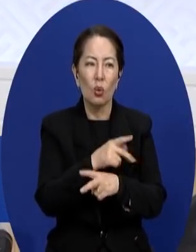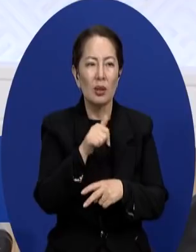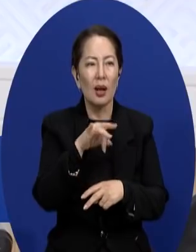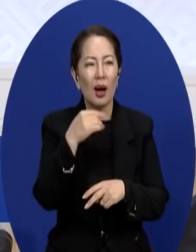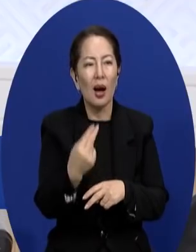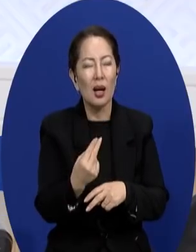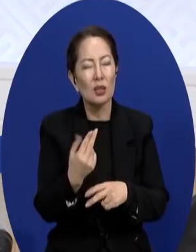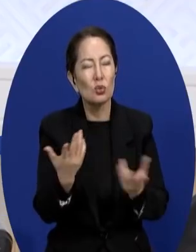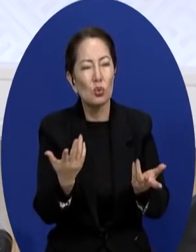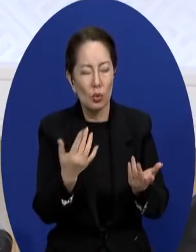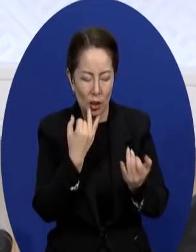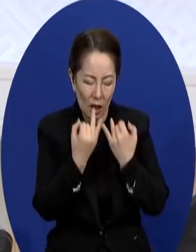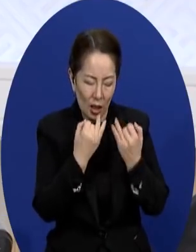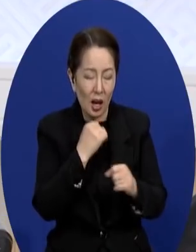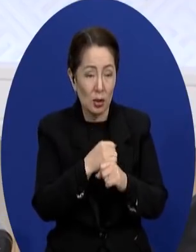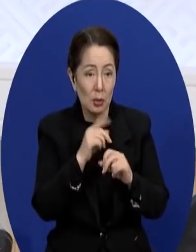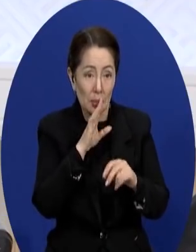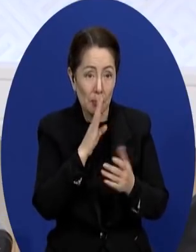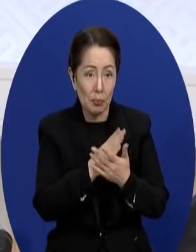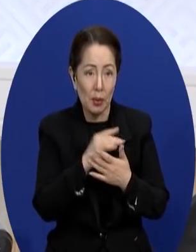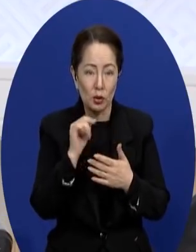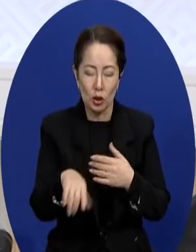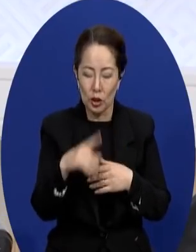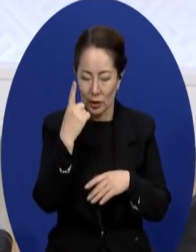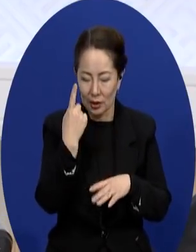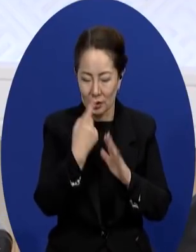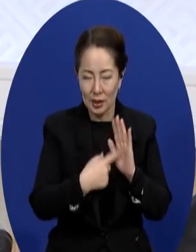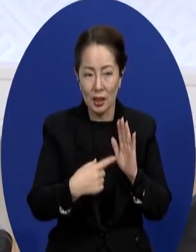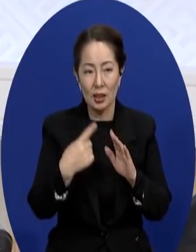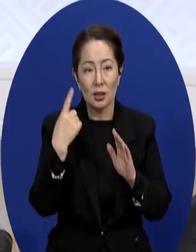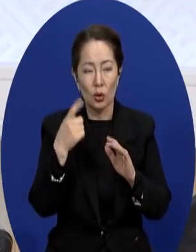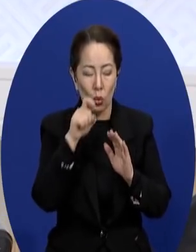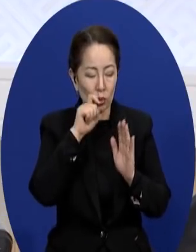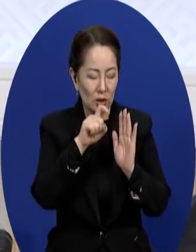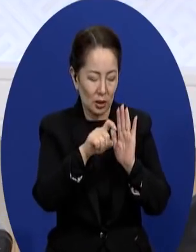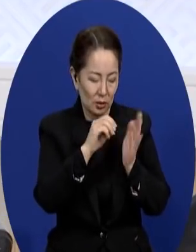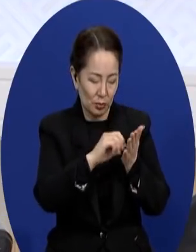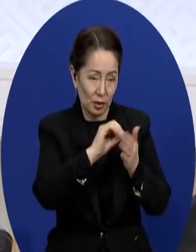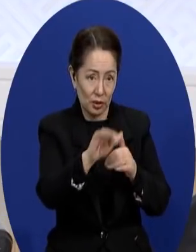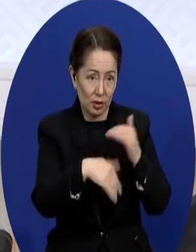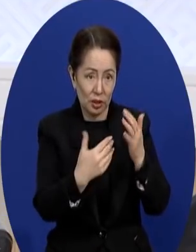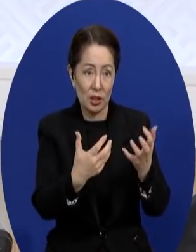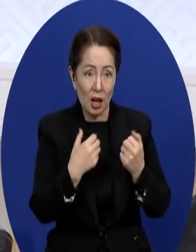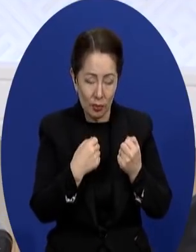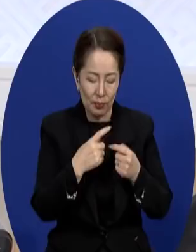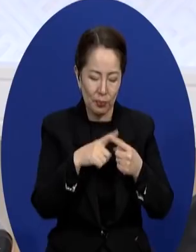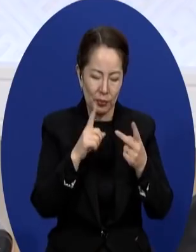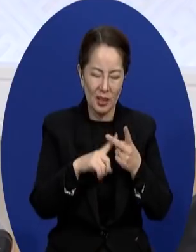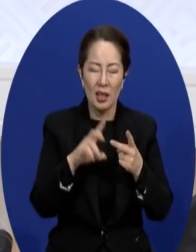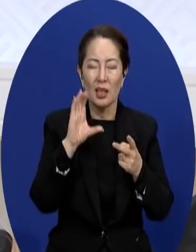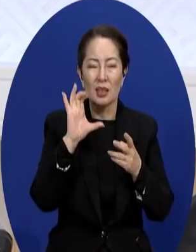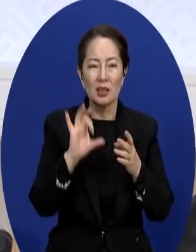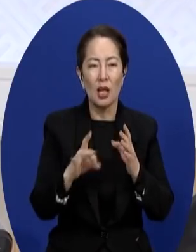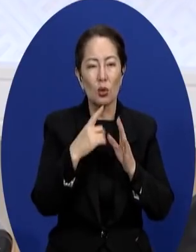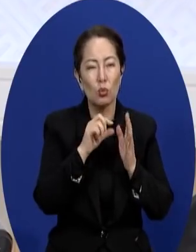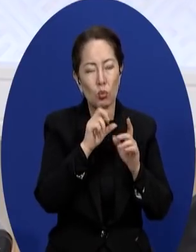вэ гэдэг дээр бас ажиллахаар боллоо. Тэгэхээр ямар ч байсан энэ сарда бол бид нэр хүсэлтүүдээ бүртгэж авна. Цаашлаад бол одоо сар болгон байх